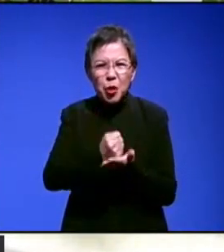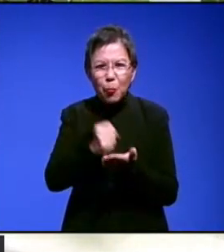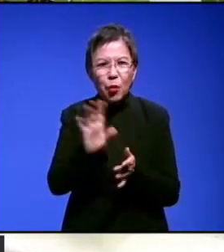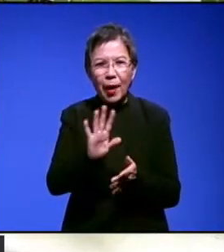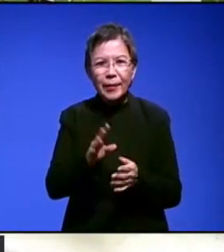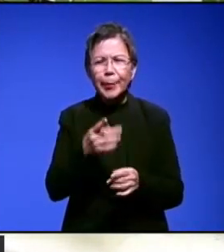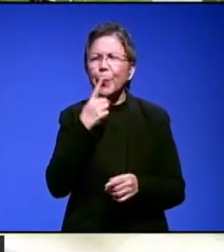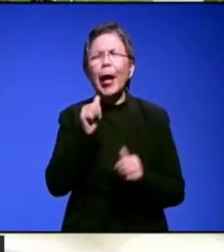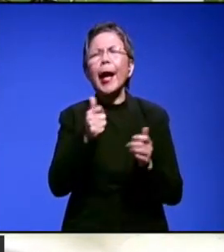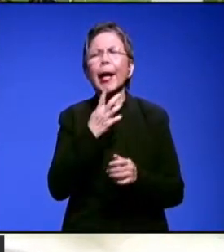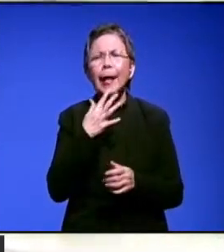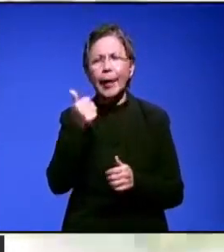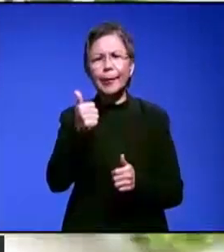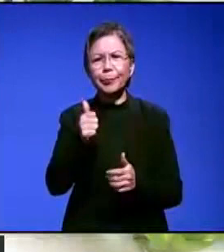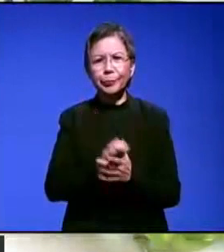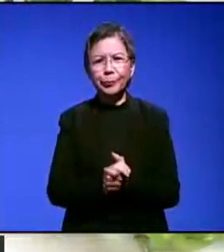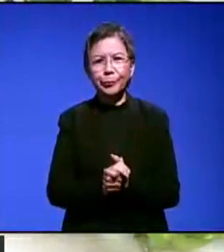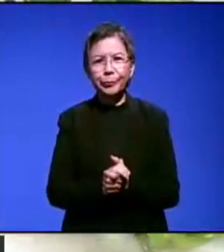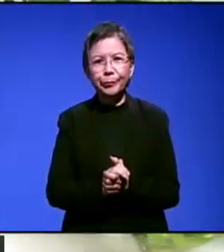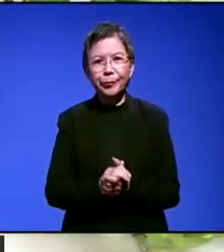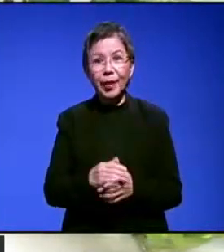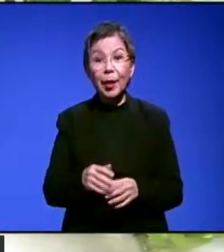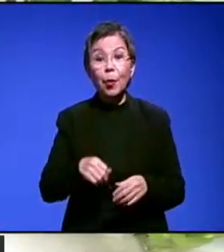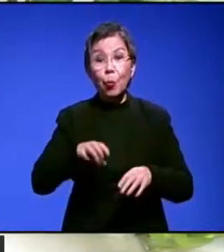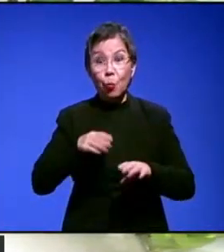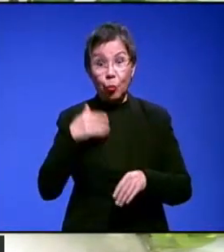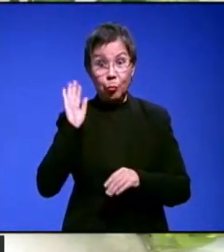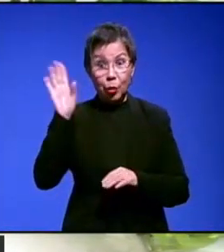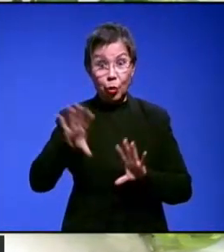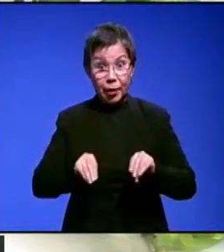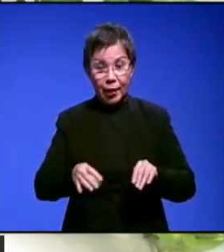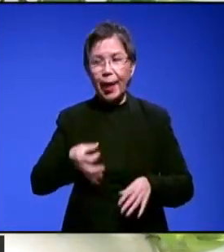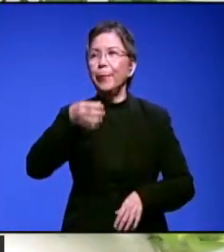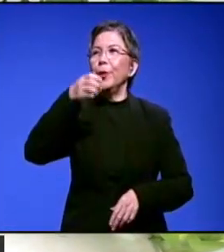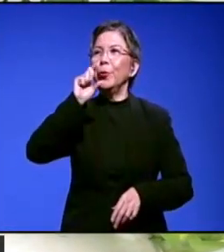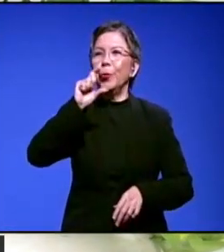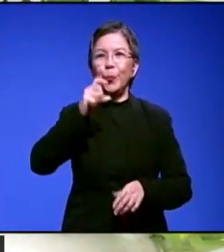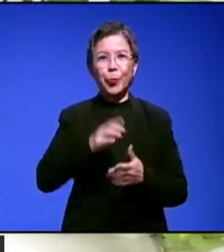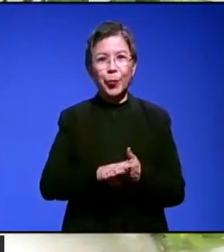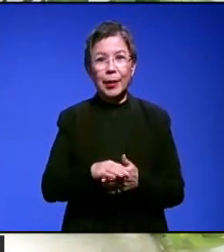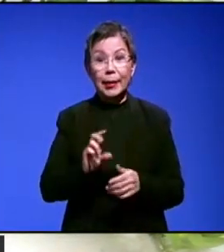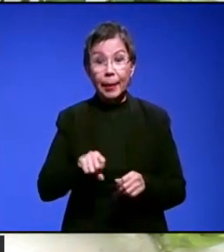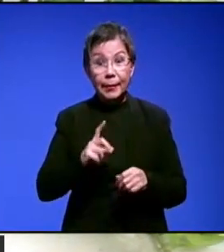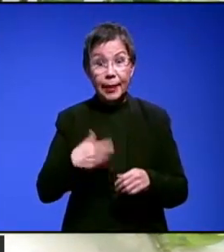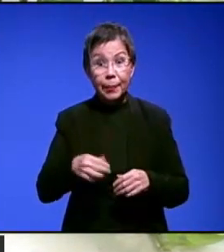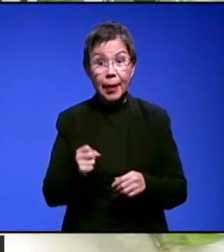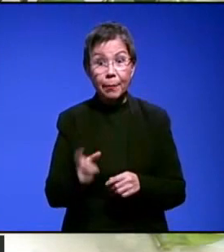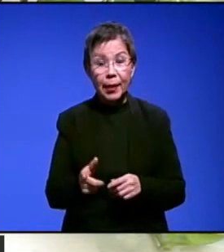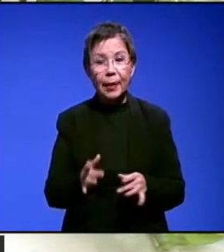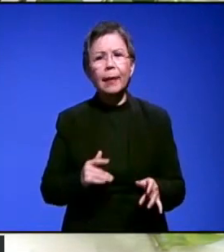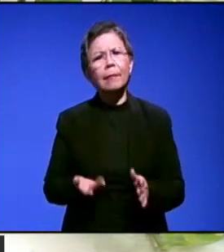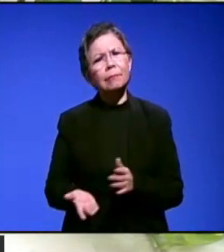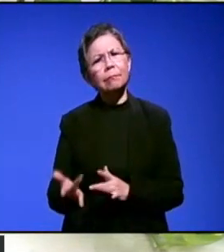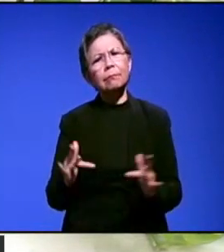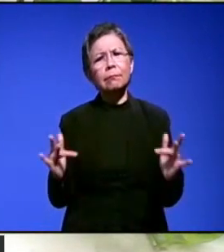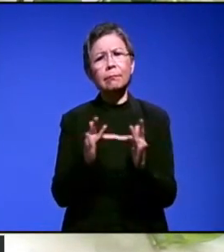sama sekali nggak berasa minum jamu, enak banget. Sebelum berangkat kerja, itu rutinitas minum jamu beras kencur. Setiap beli, pesannya lewat online